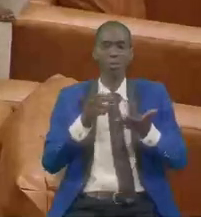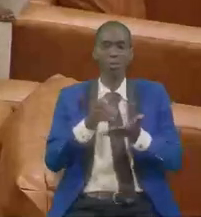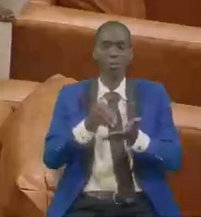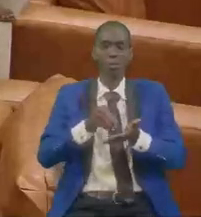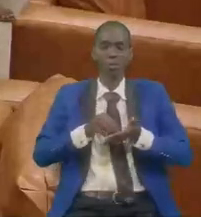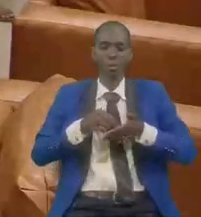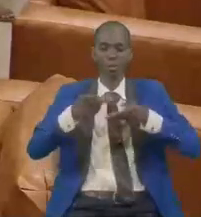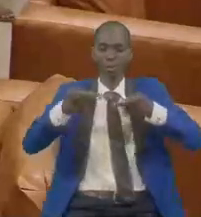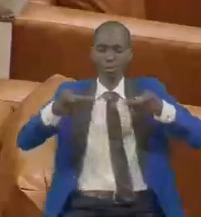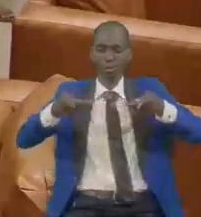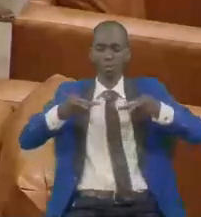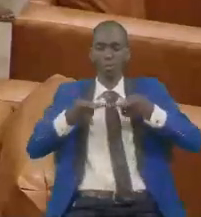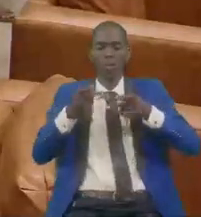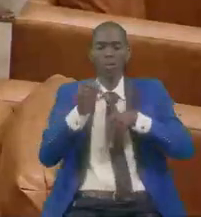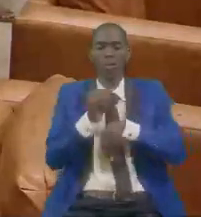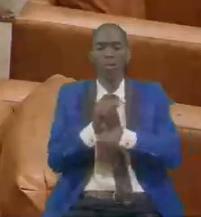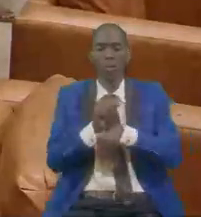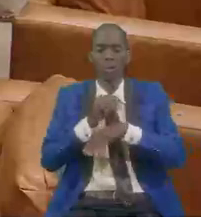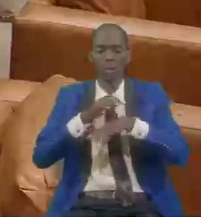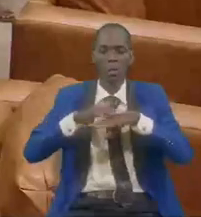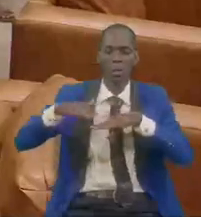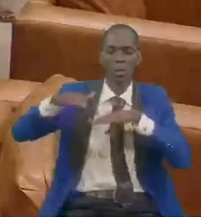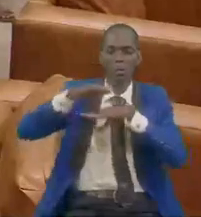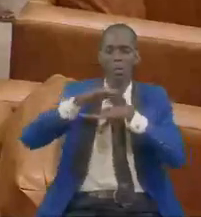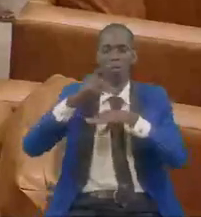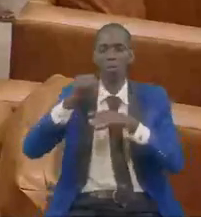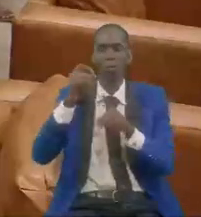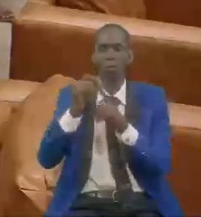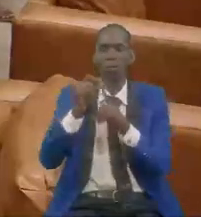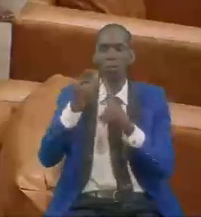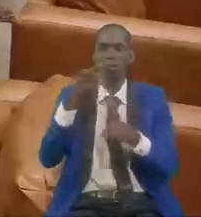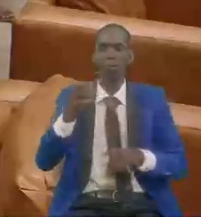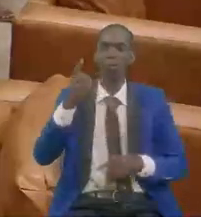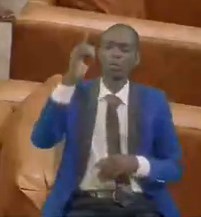vous élevez votre position au-delà de la parole de Dieu.